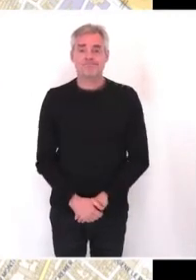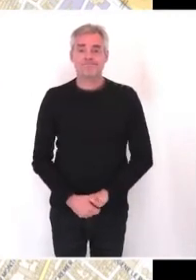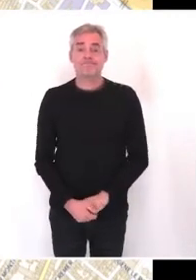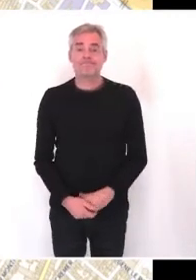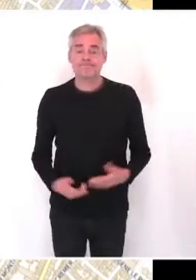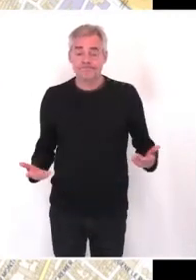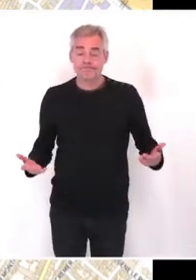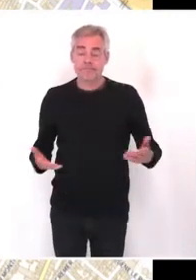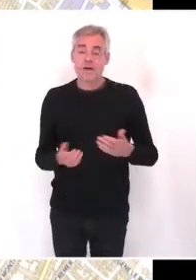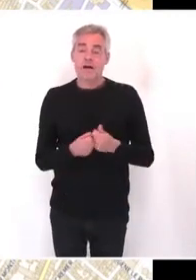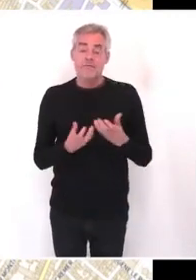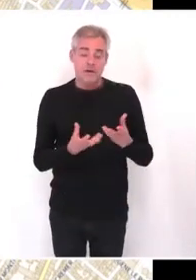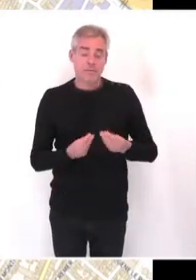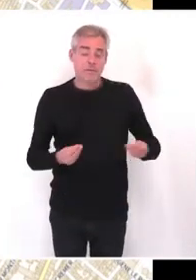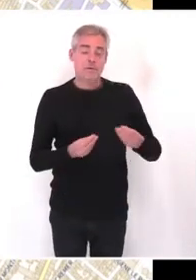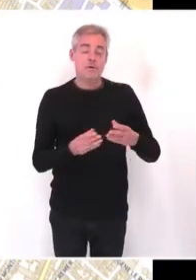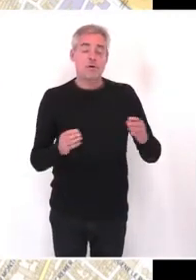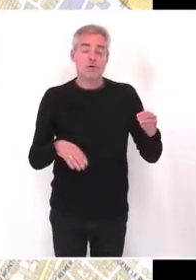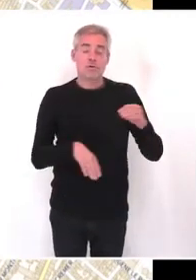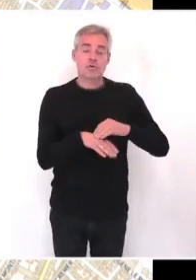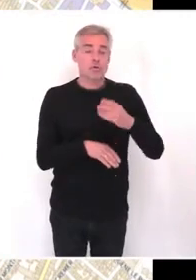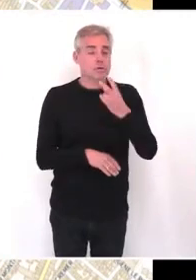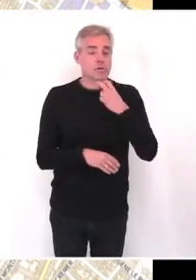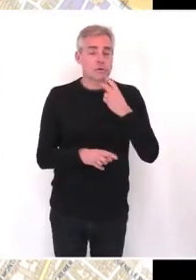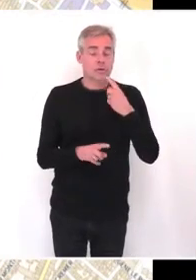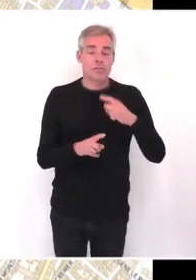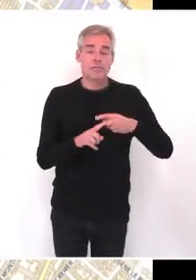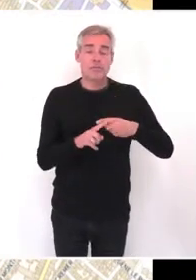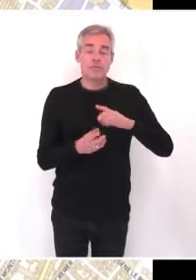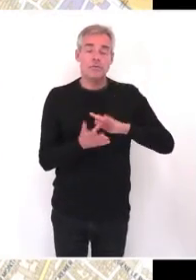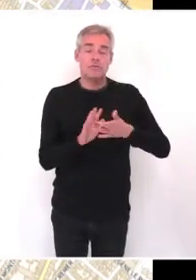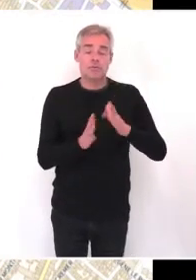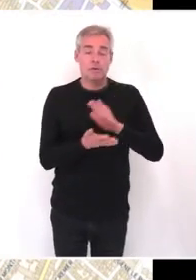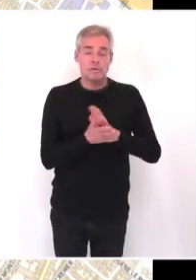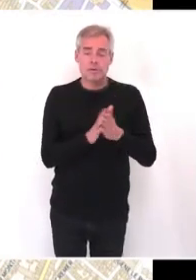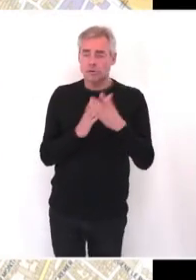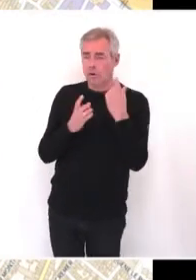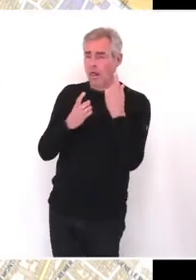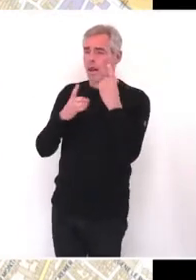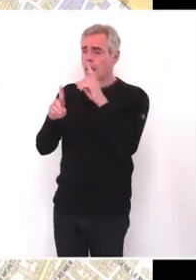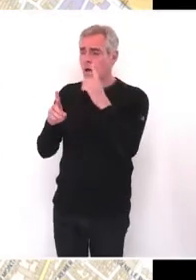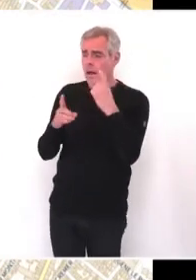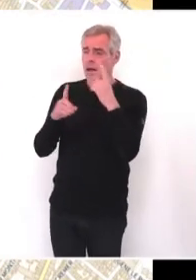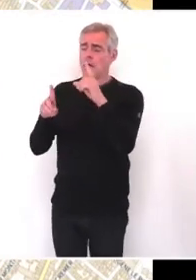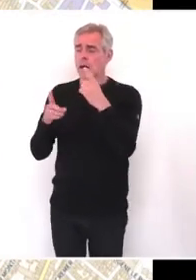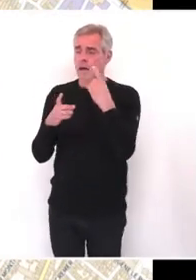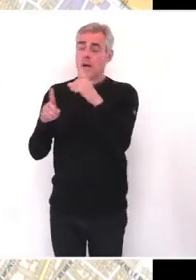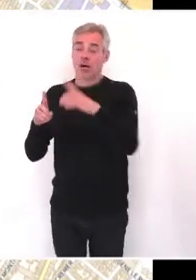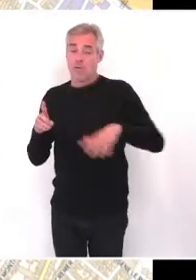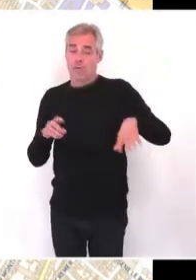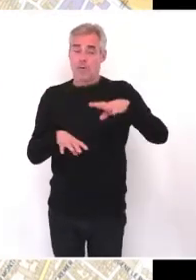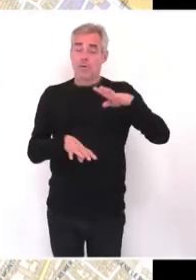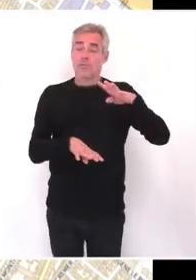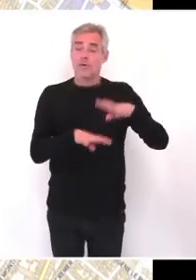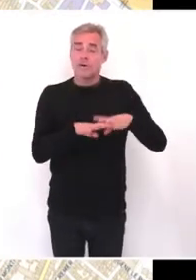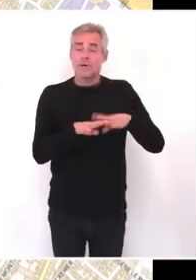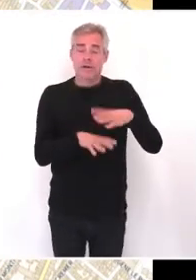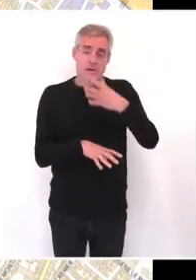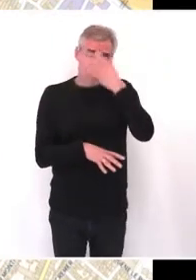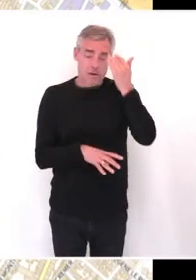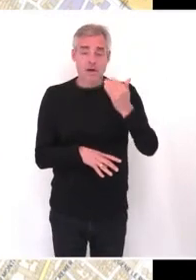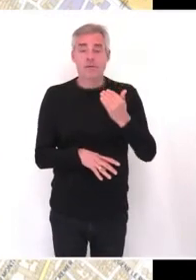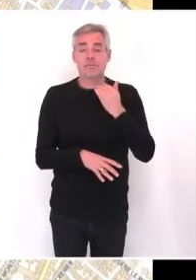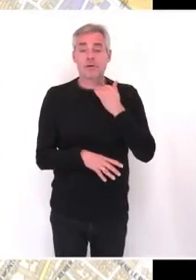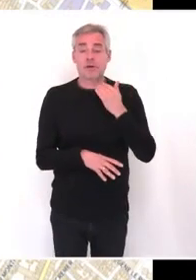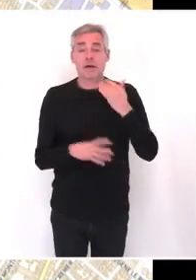Mobilisée avec les habitants du Conseil citoyen et toutes les associations, la ville a littéralement plaidé la cause du quartier Saint-Michel,